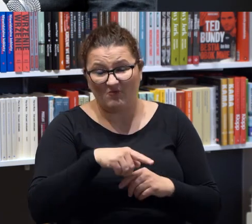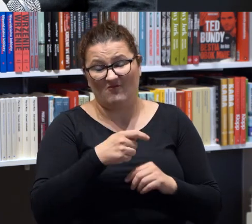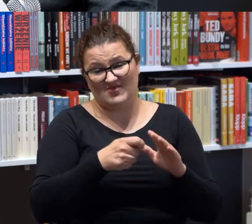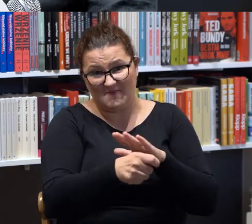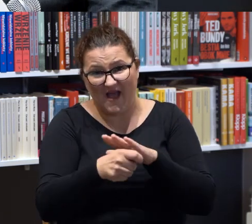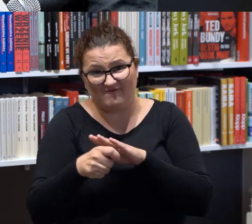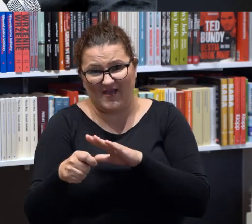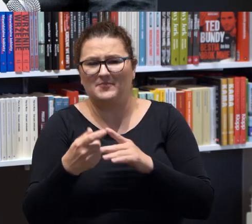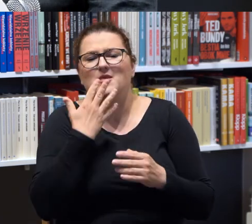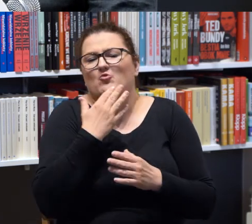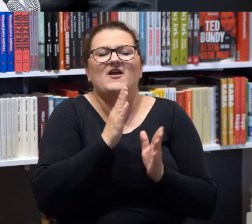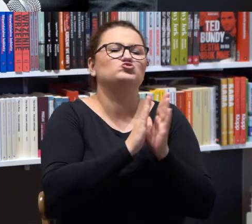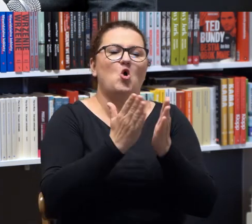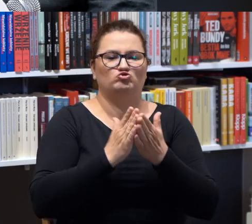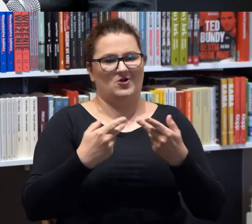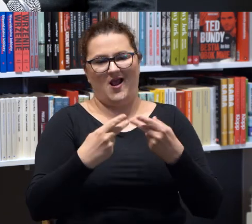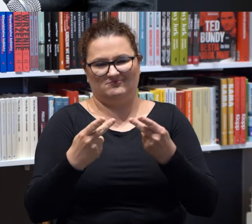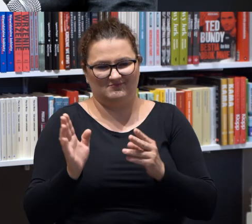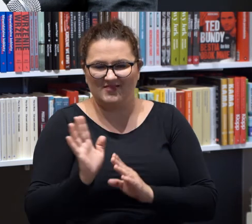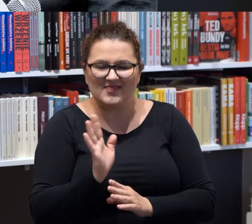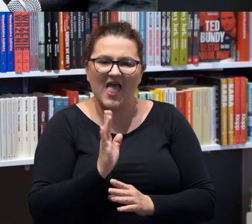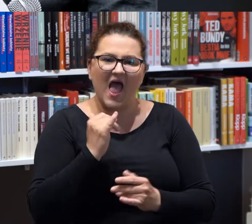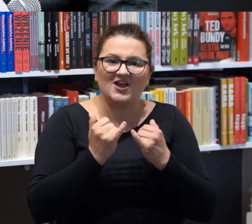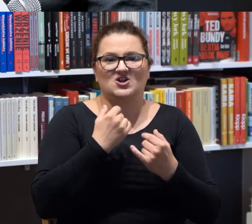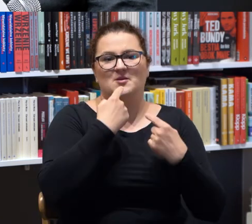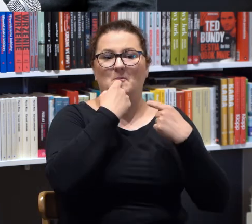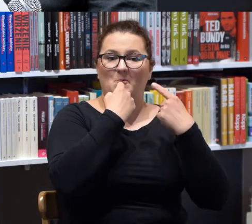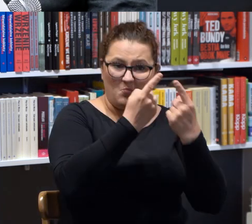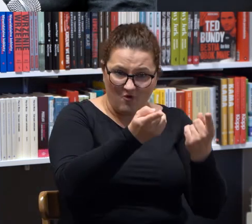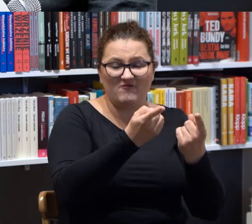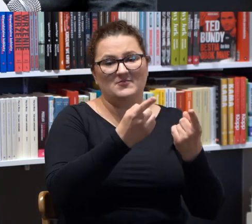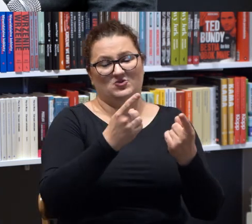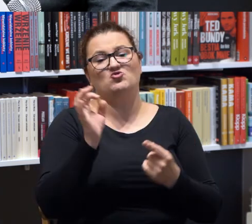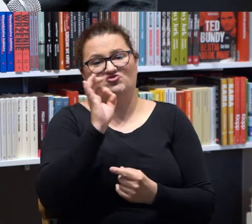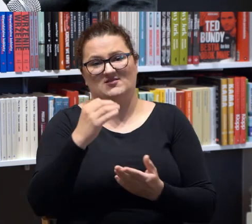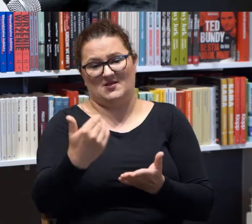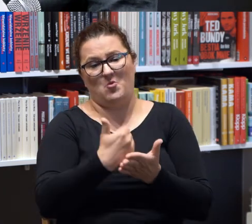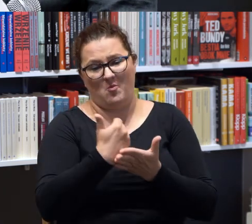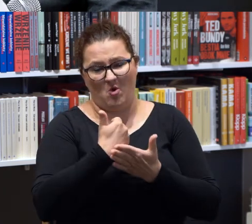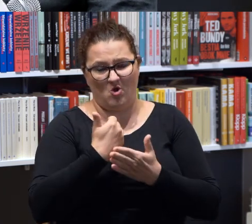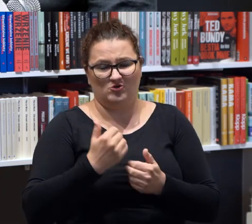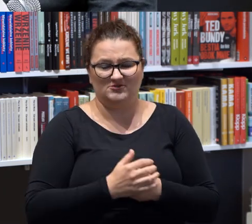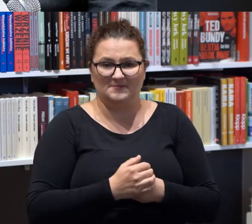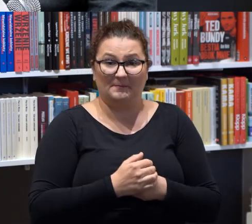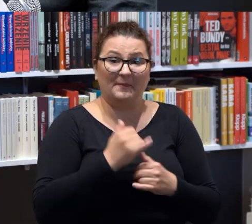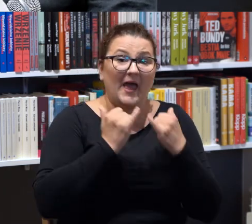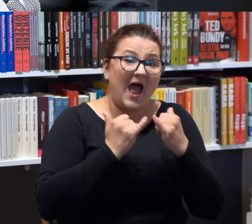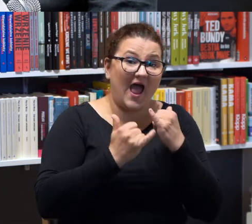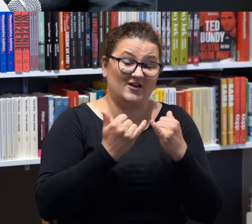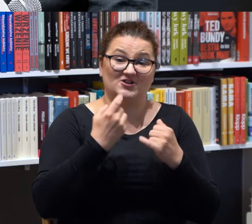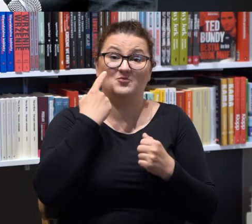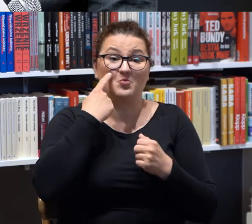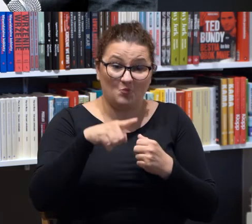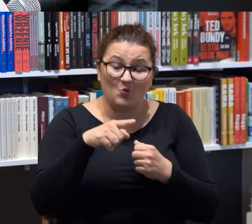formie literackiej czy jakiejkolwiek, ale jeżeli po prostu o tym powiemy, to mamy szansę uzyskać pomoc. Albo jeżeli dostrzeżemy i